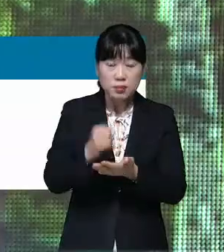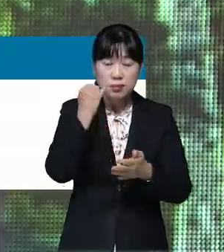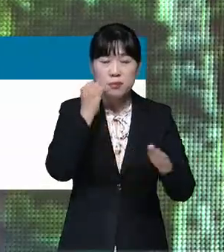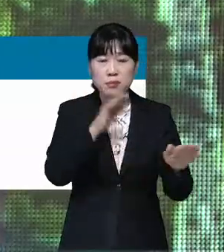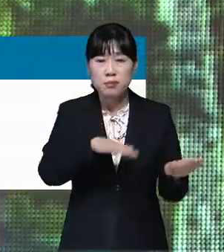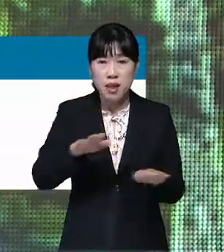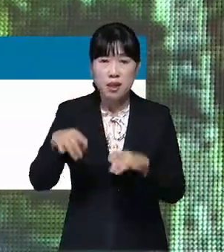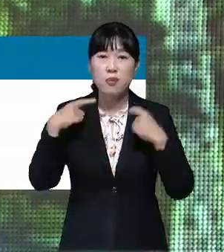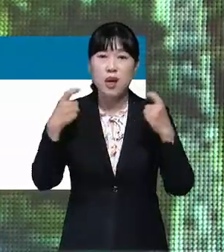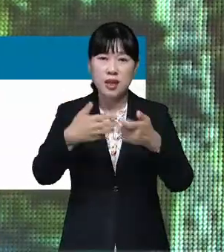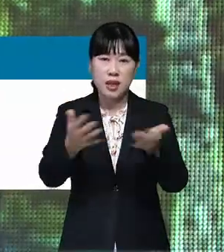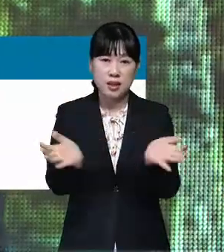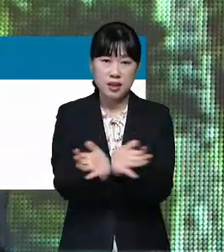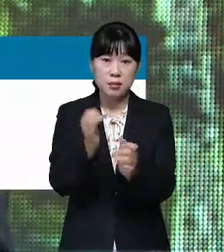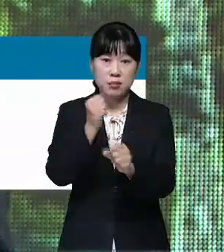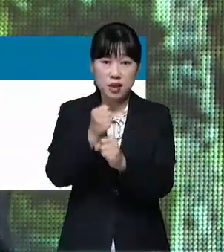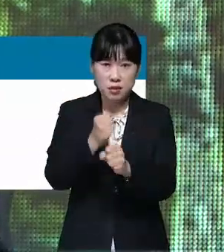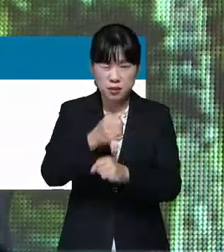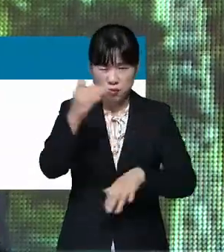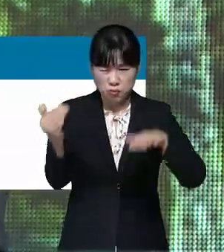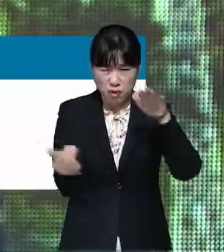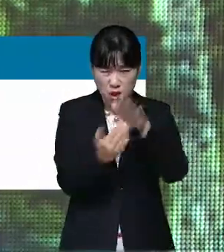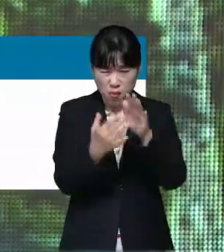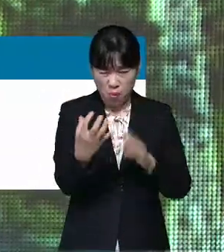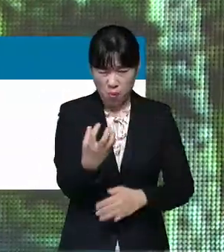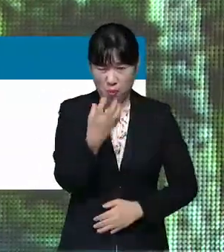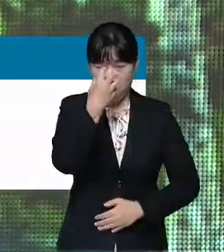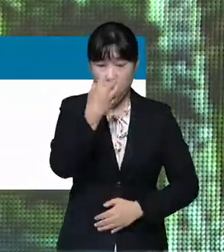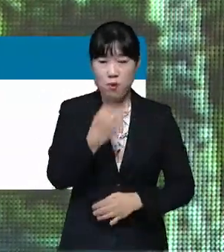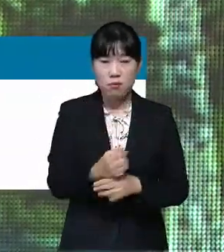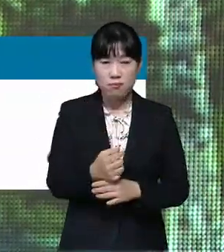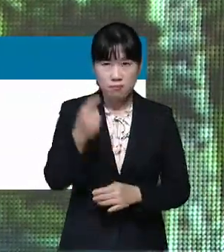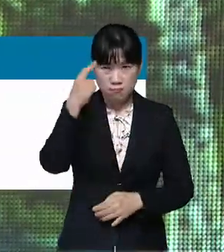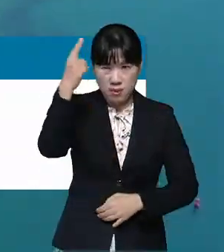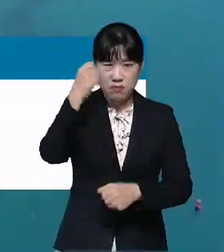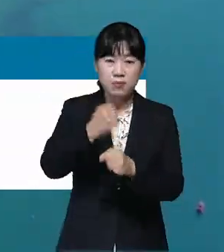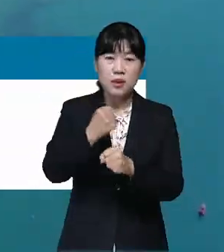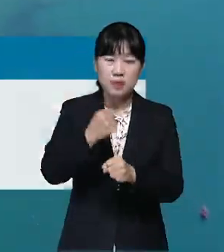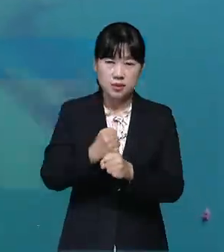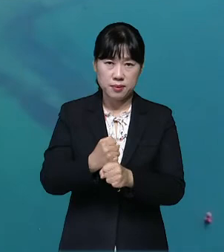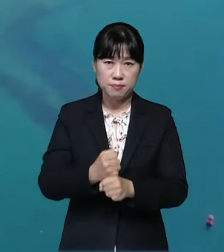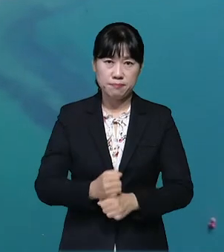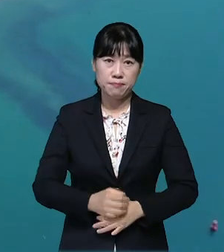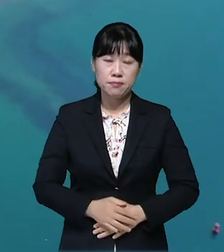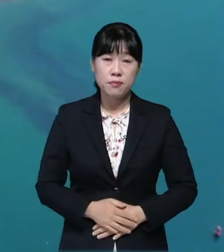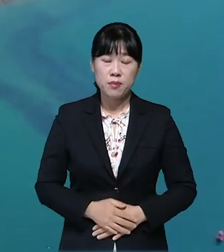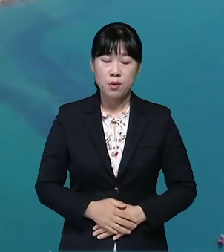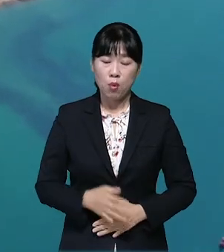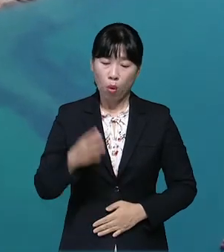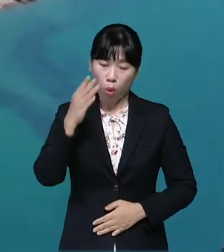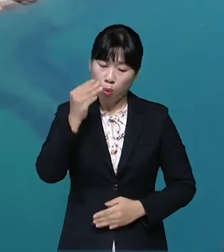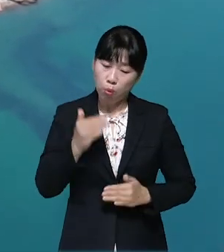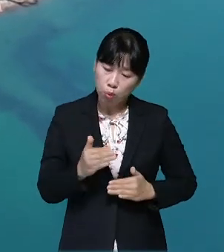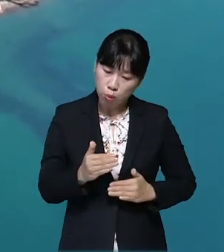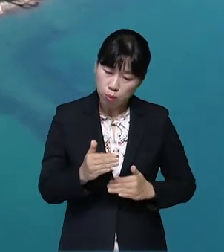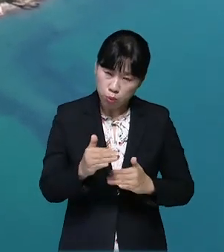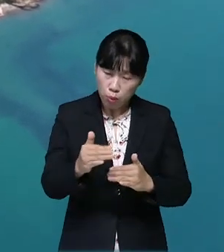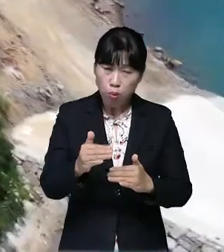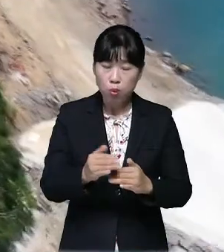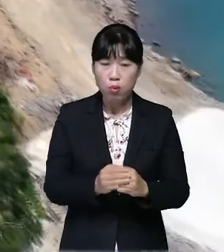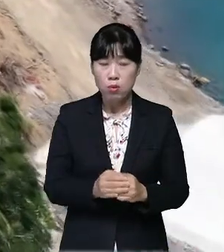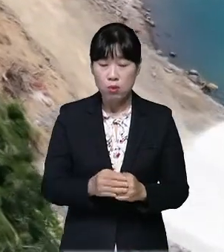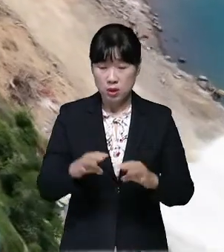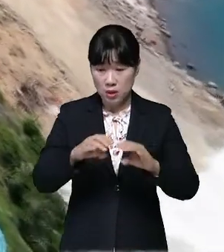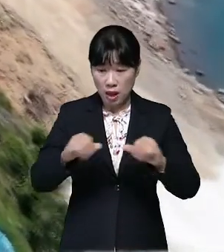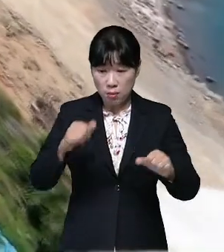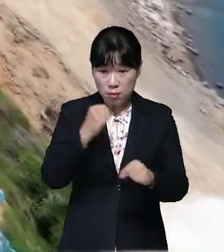단지를 만들겠습니다. 최고 퀄리티로 창의적으로 개발하겠습니다. 순조롭게 진행되던 사업은 부지